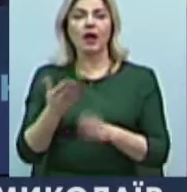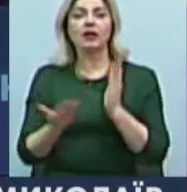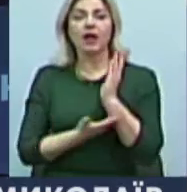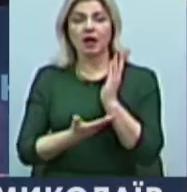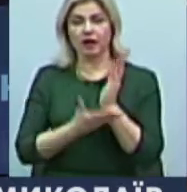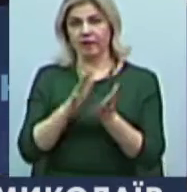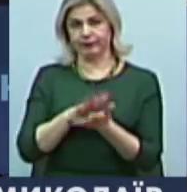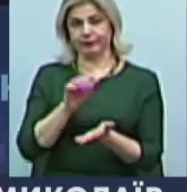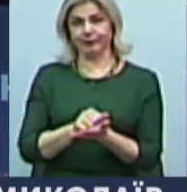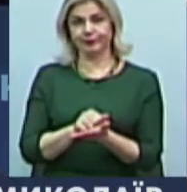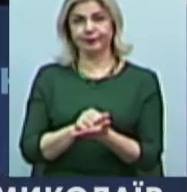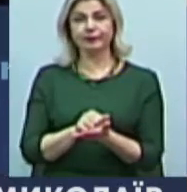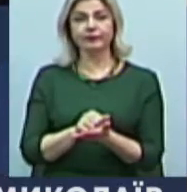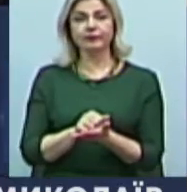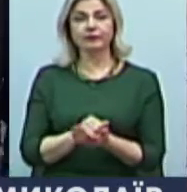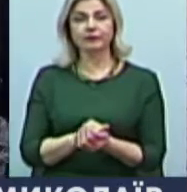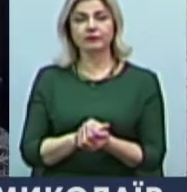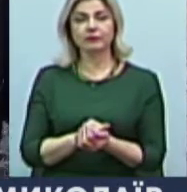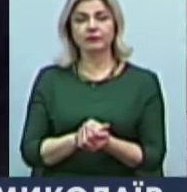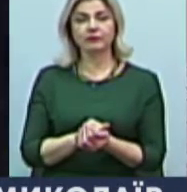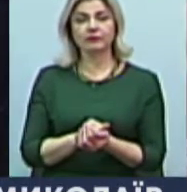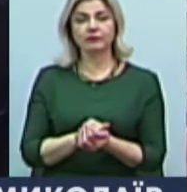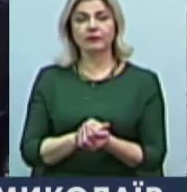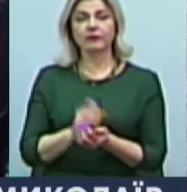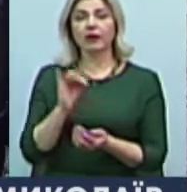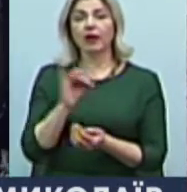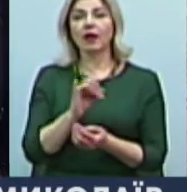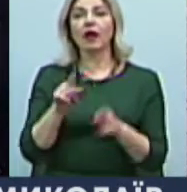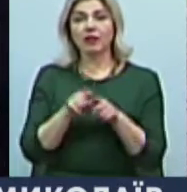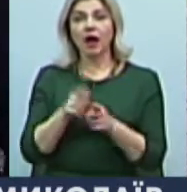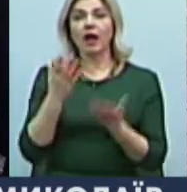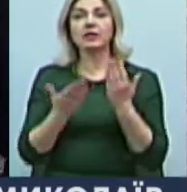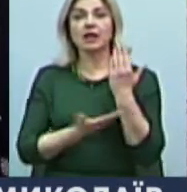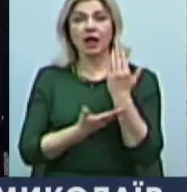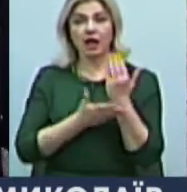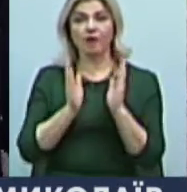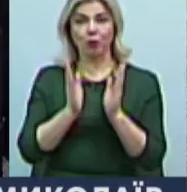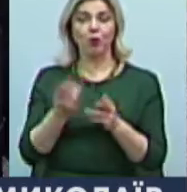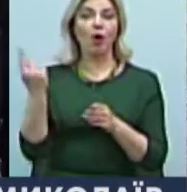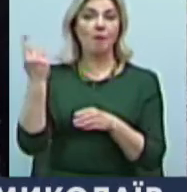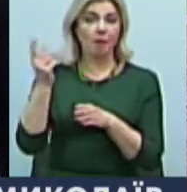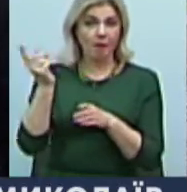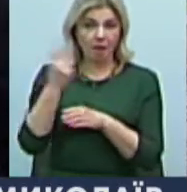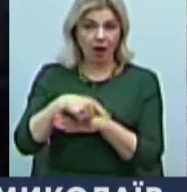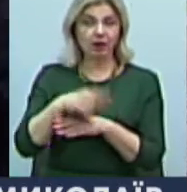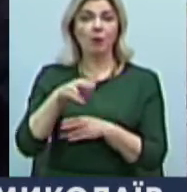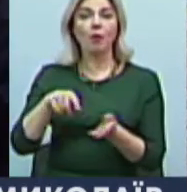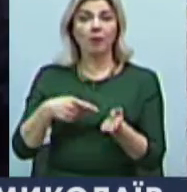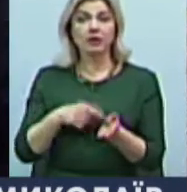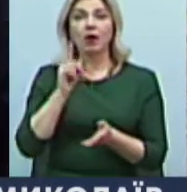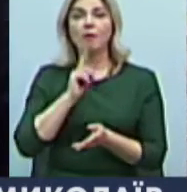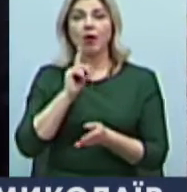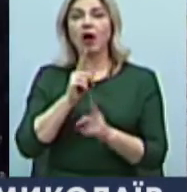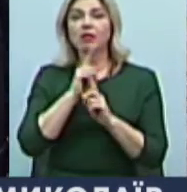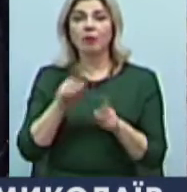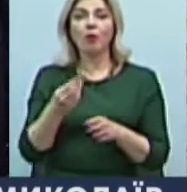рушиться, псується. Тобто від цього дерева будуть падати по місту, поки не будуть крайні кошти на дані